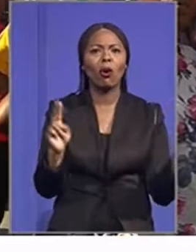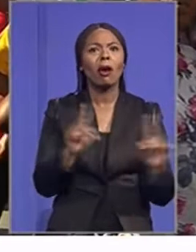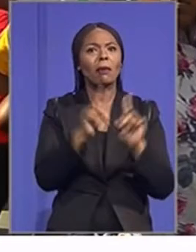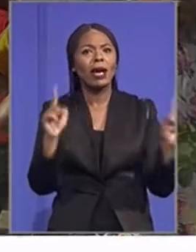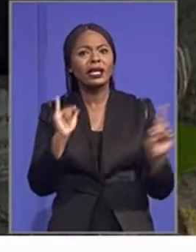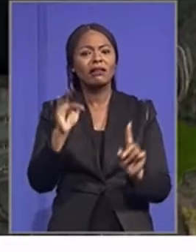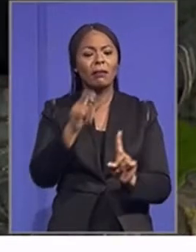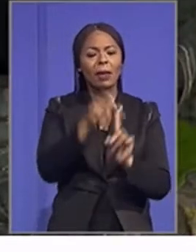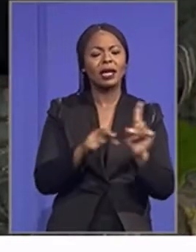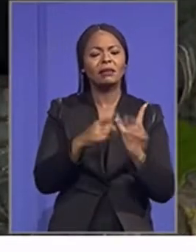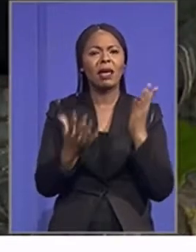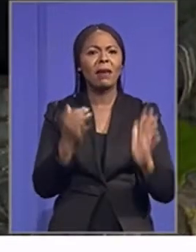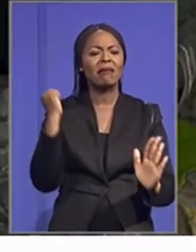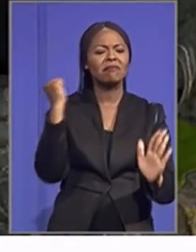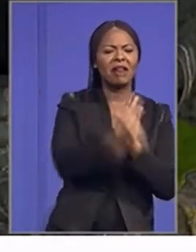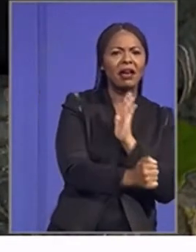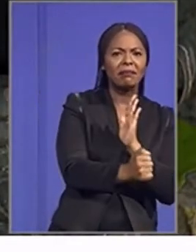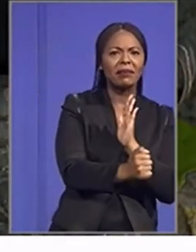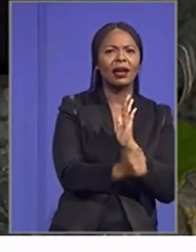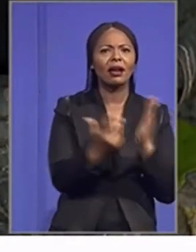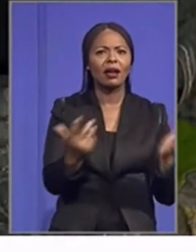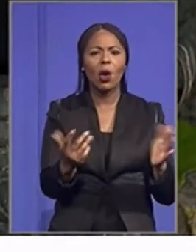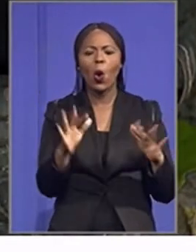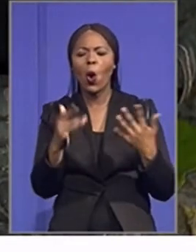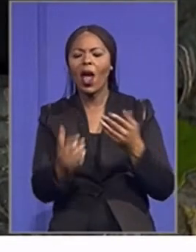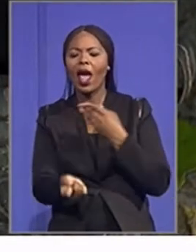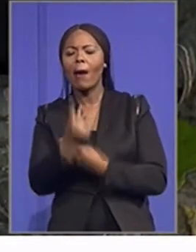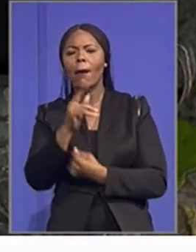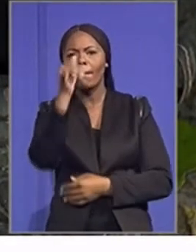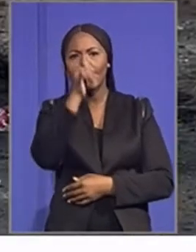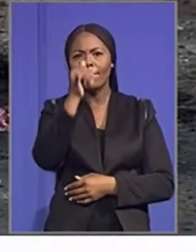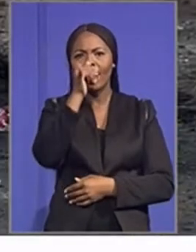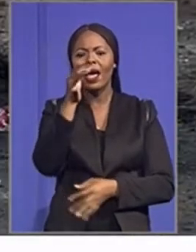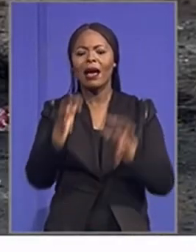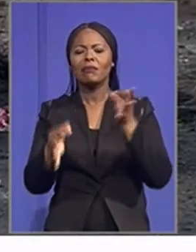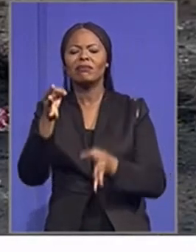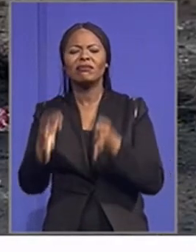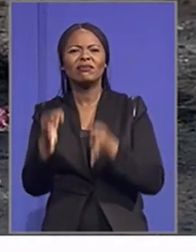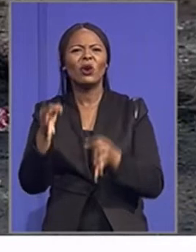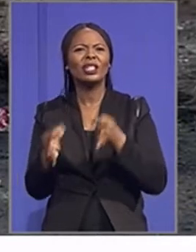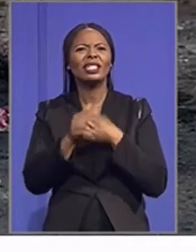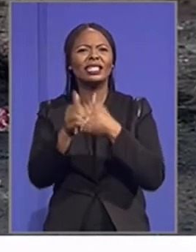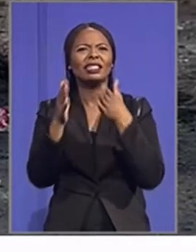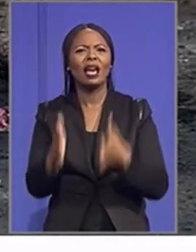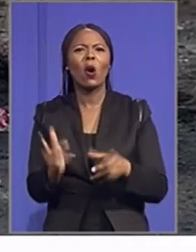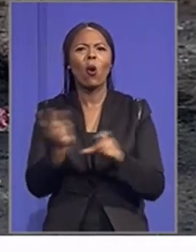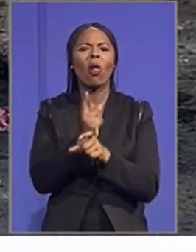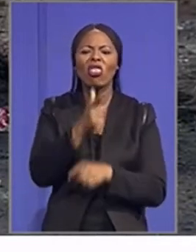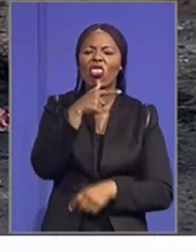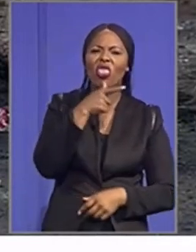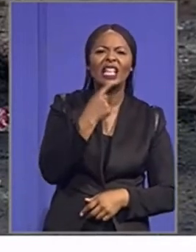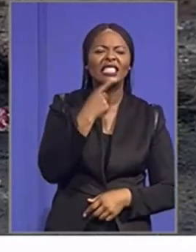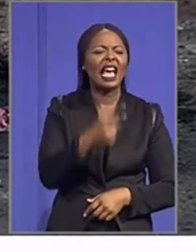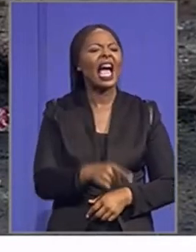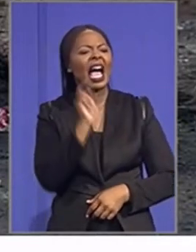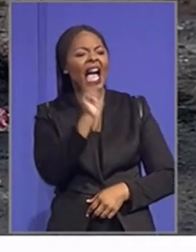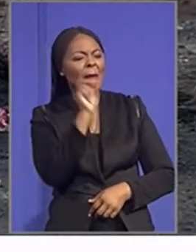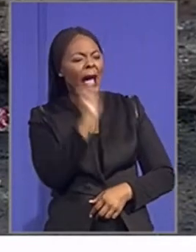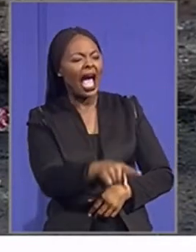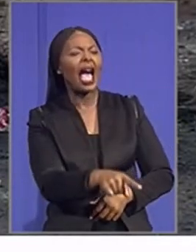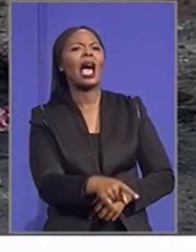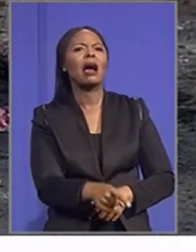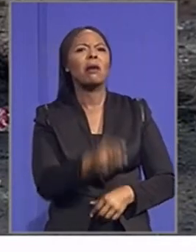a bolaile kapa ha bosenyi bo tlholohile o kry le hore baetapele ba dipolotiki ke bona ba leng kopele ba reng bosenyi bo tlhotse ke badudi ba